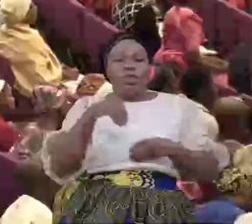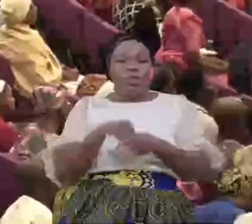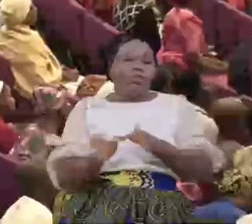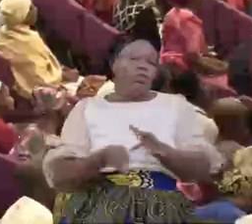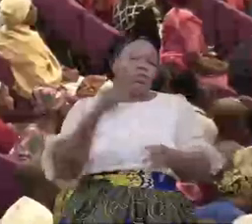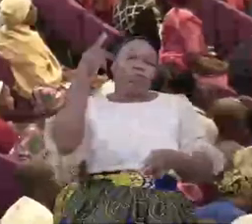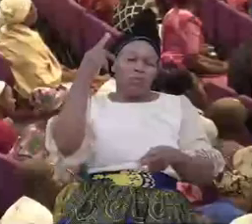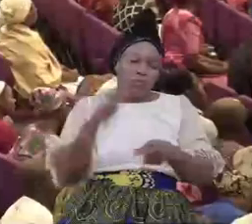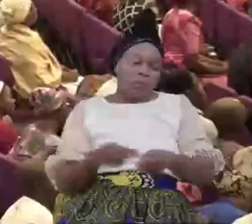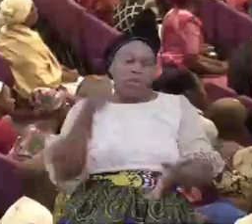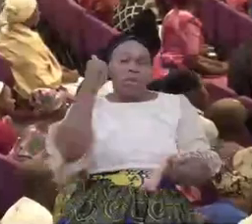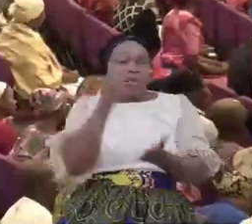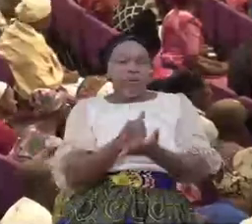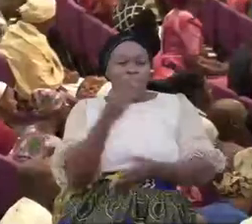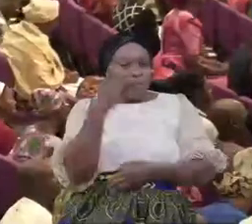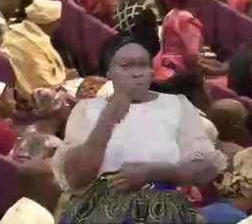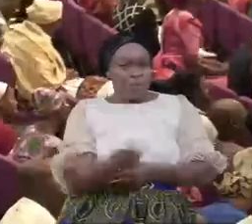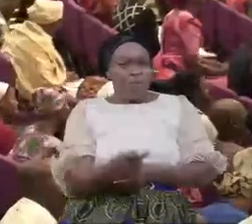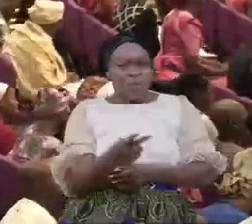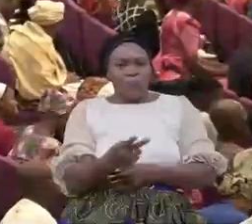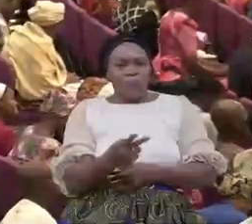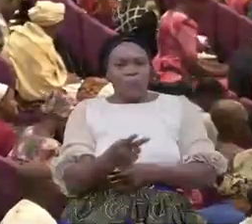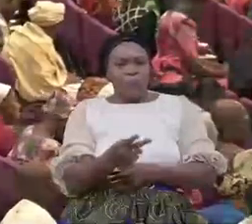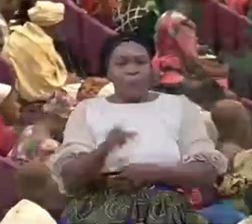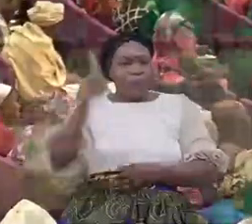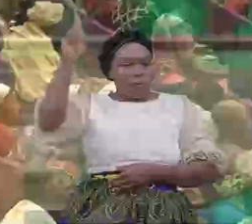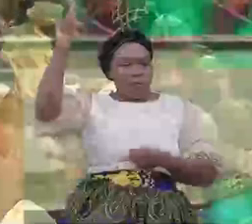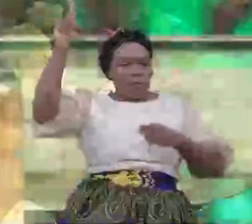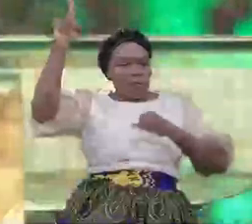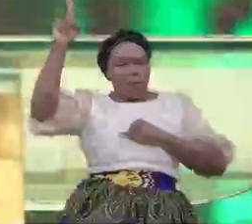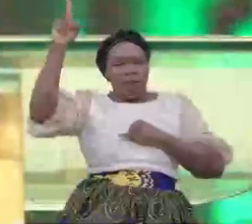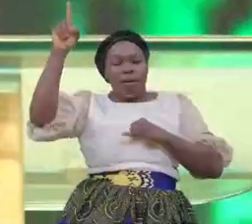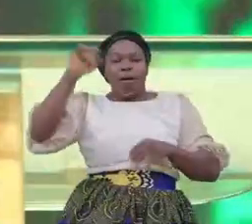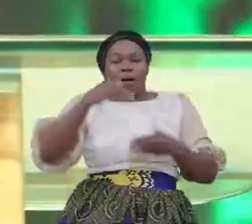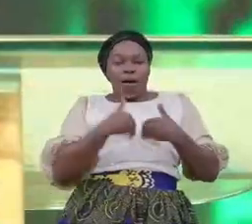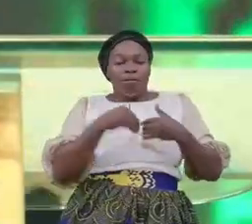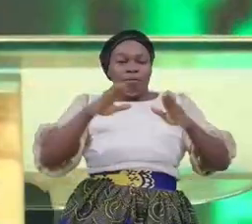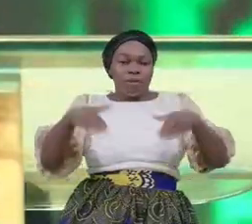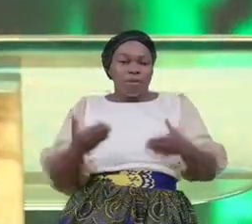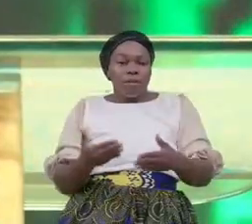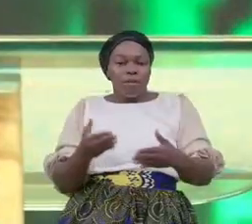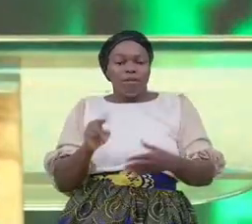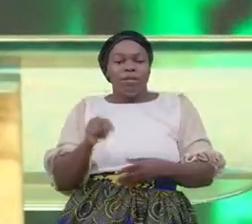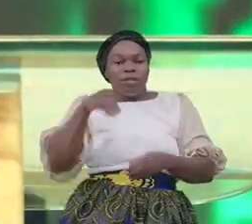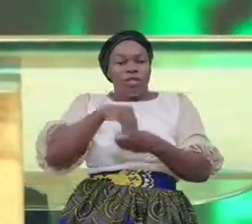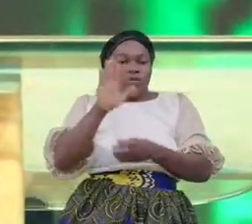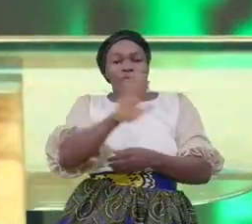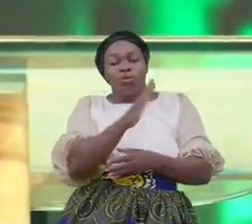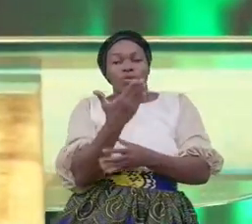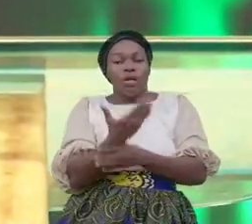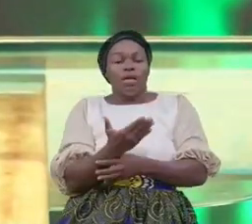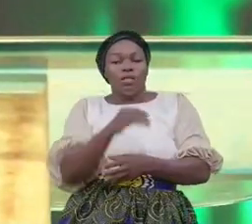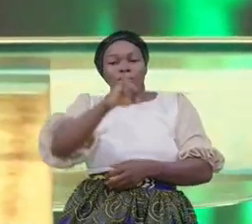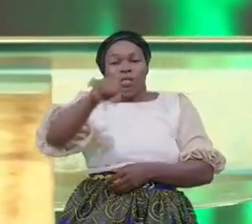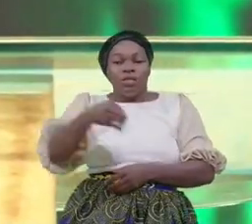Jésus-Christ. Vois, je livre entre tes mains Jéricho. Vois la promesse